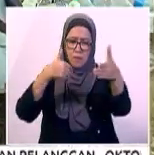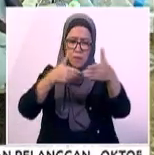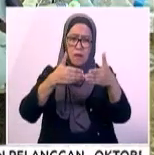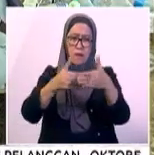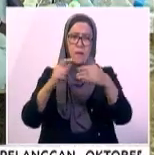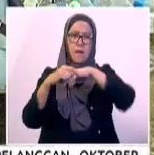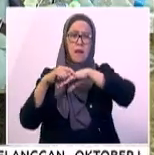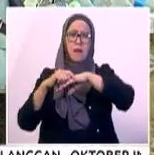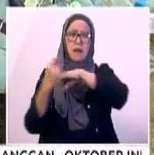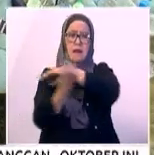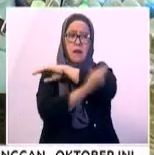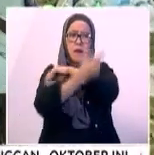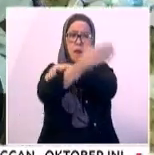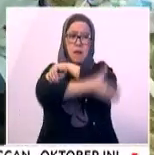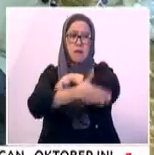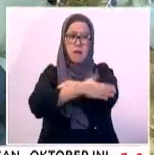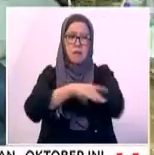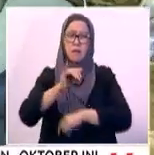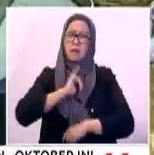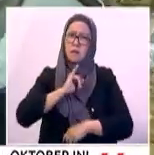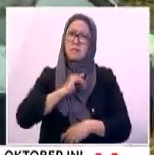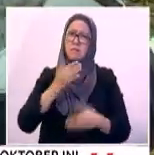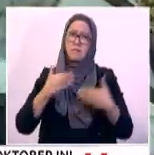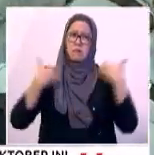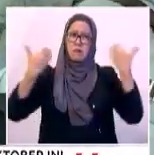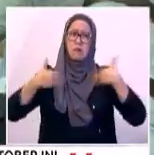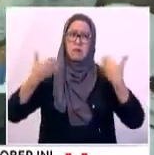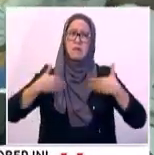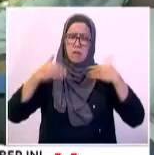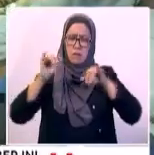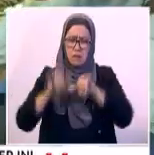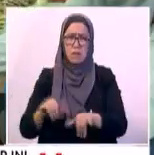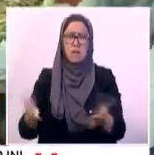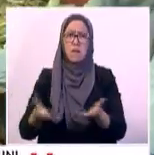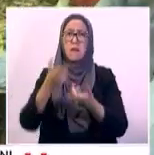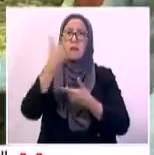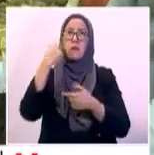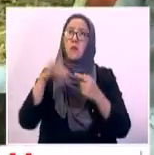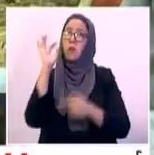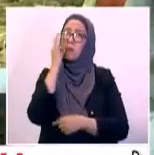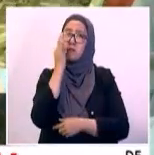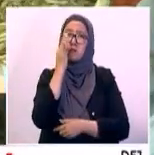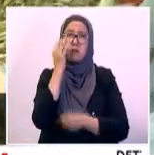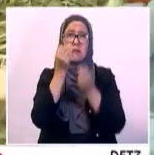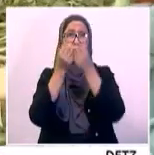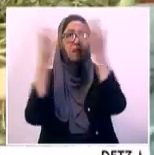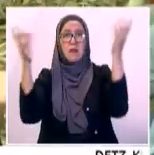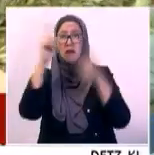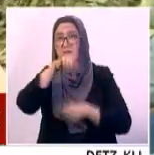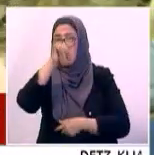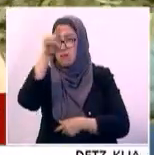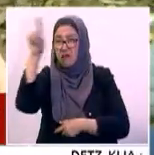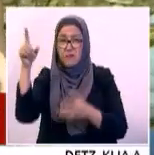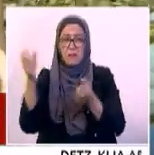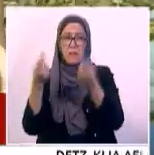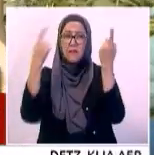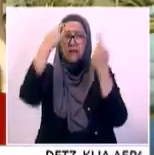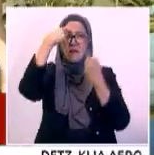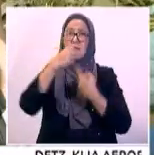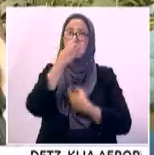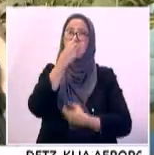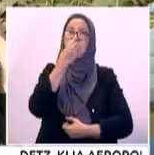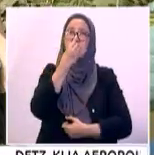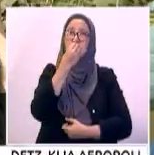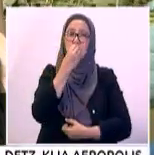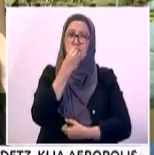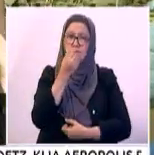Saya suka duduk sini ni pasal buah-buah banyak sini ni untuk buah-buah makanan tu. Belang